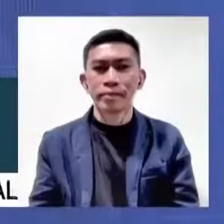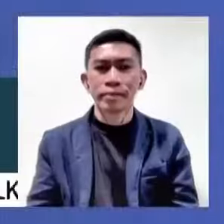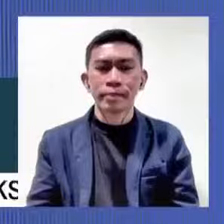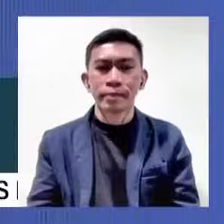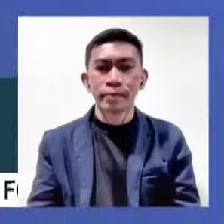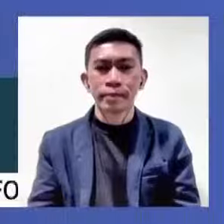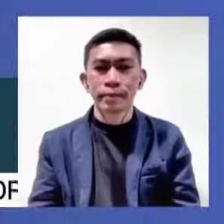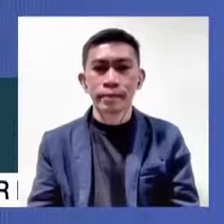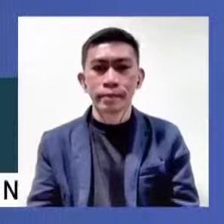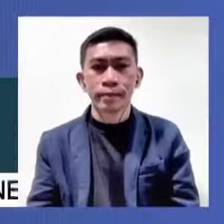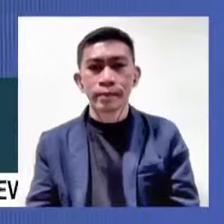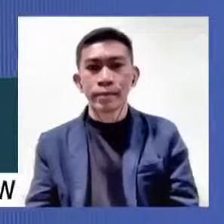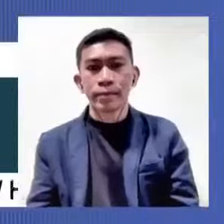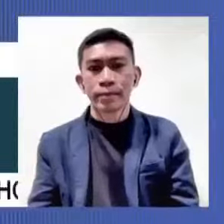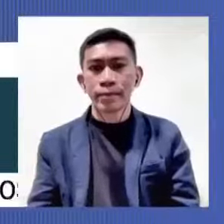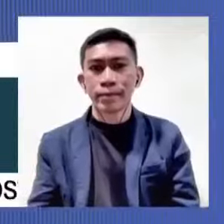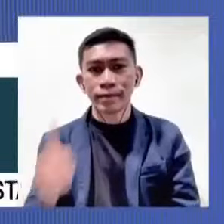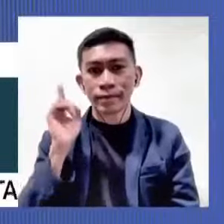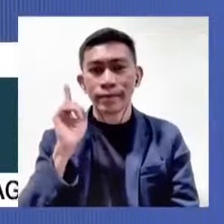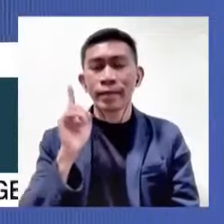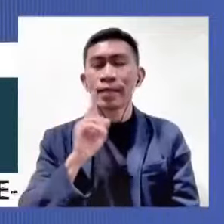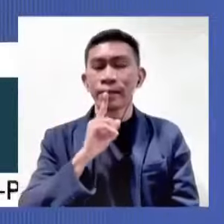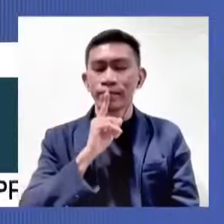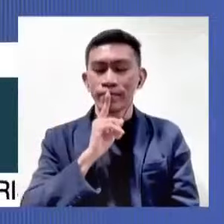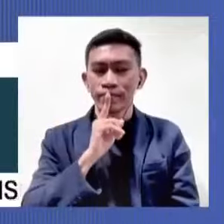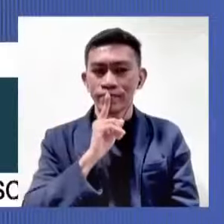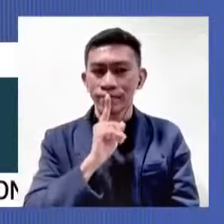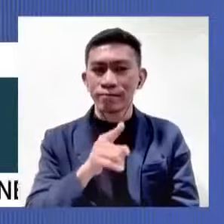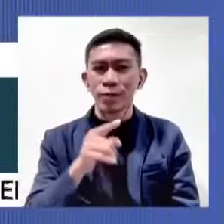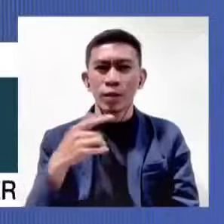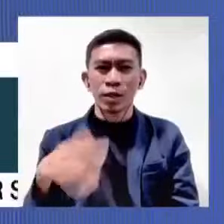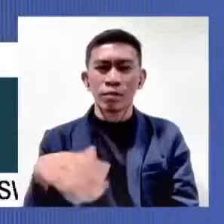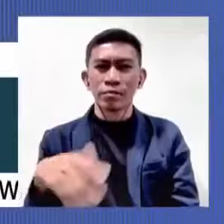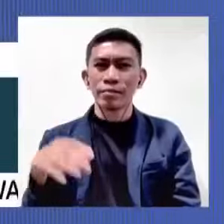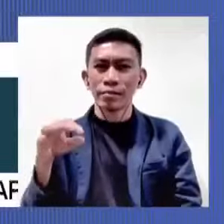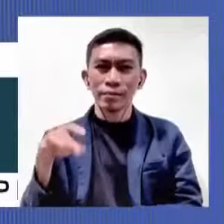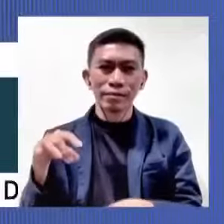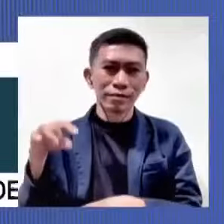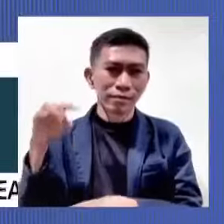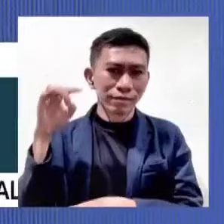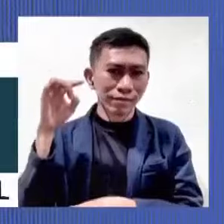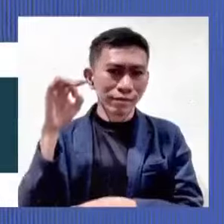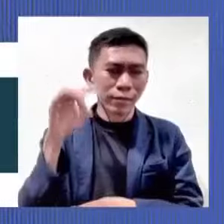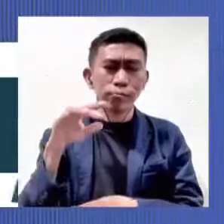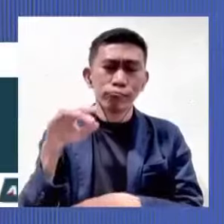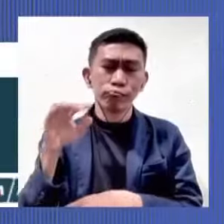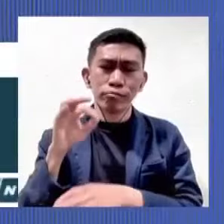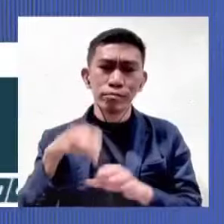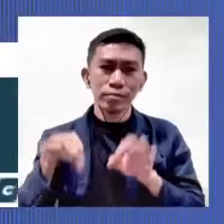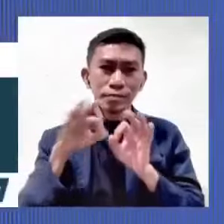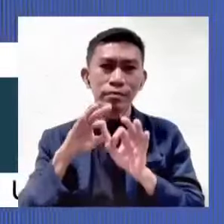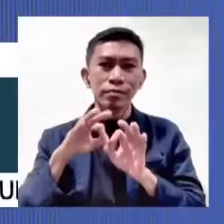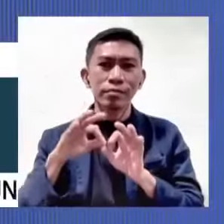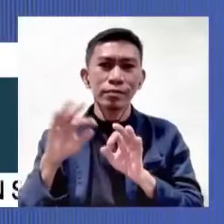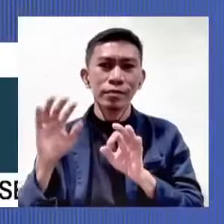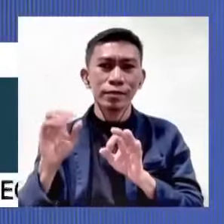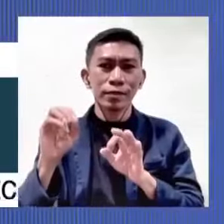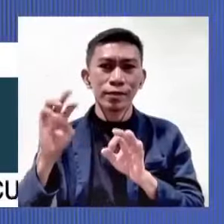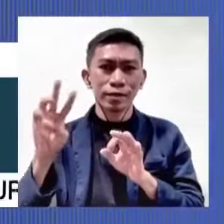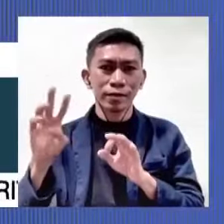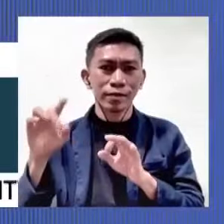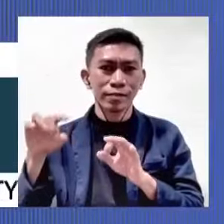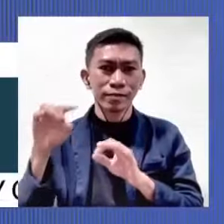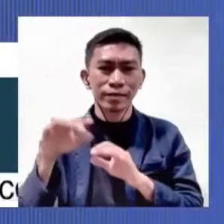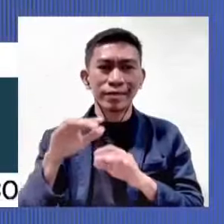Tunay talaga, ito, napakalaki ng kontribusyon ng ating mga OFW sa ating lipunan, sa ating